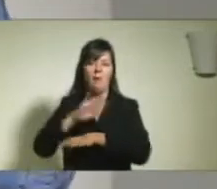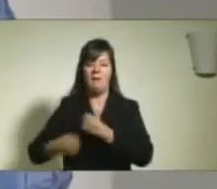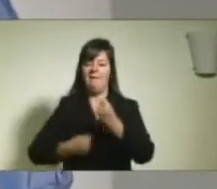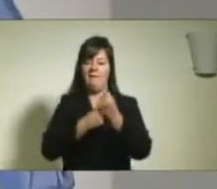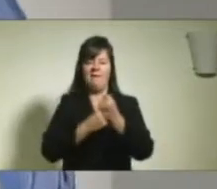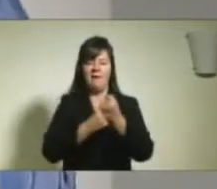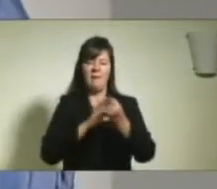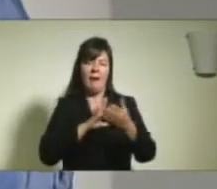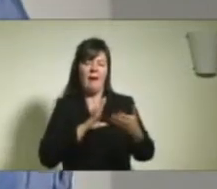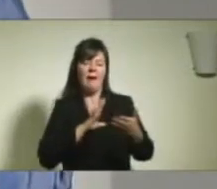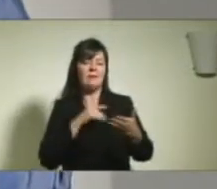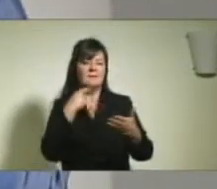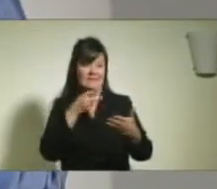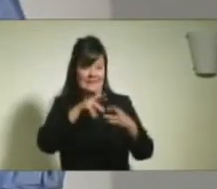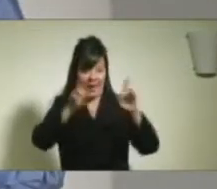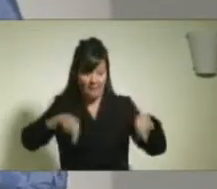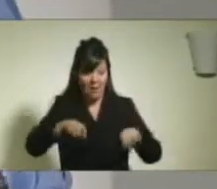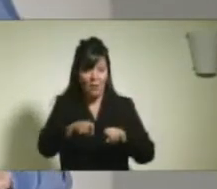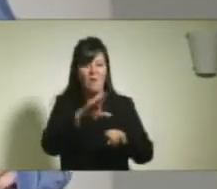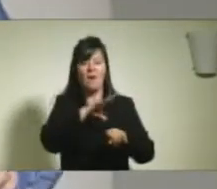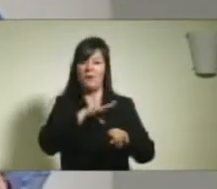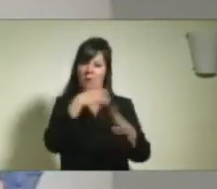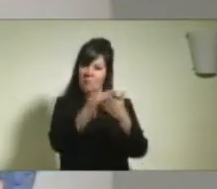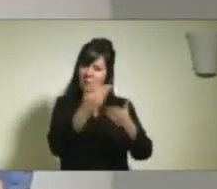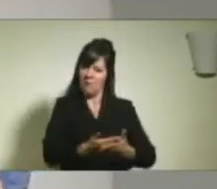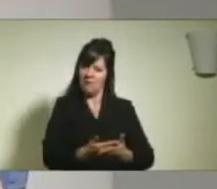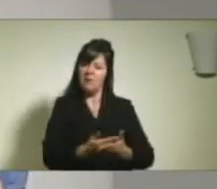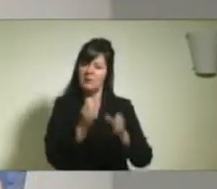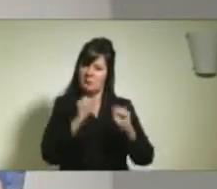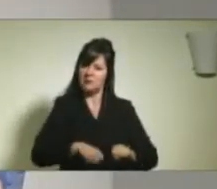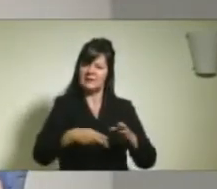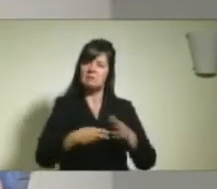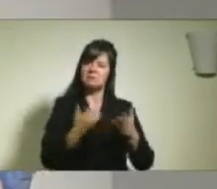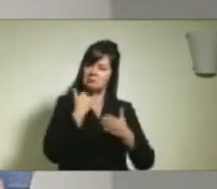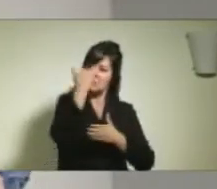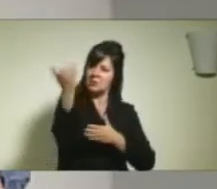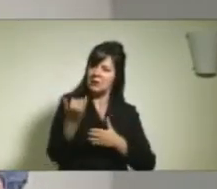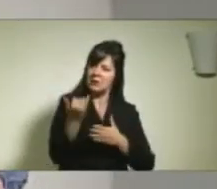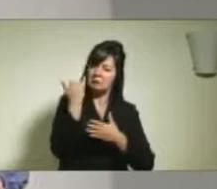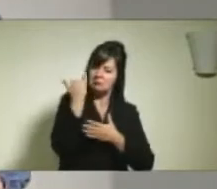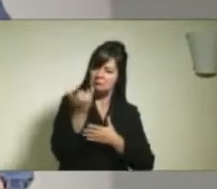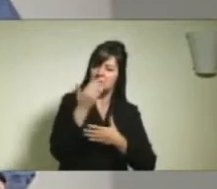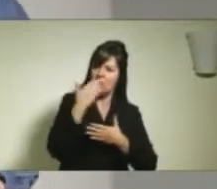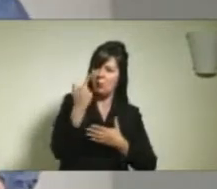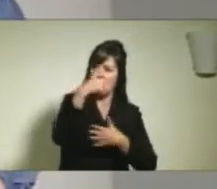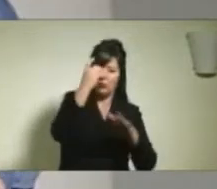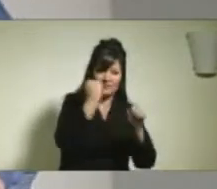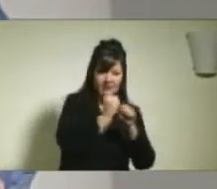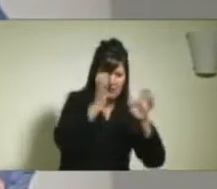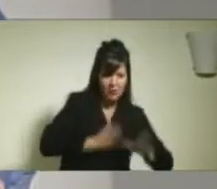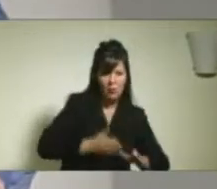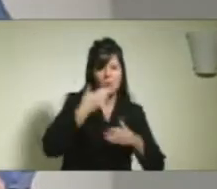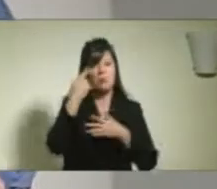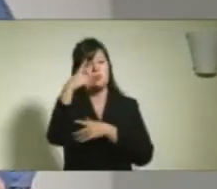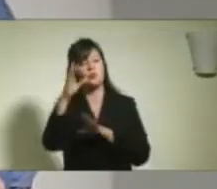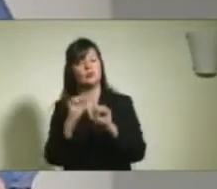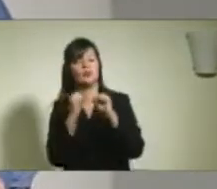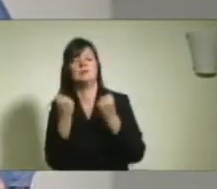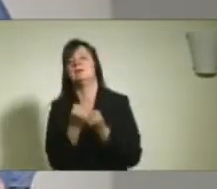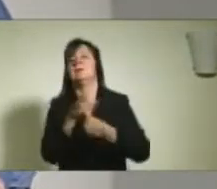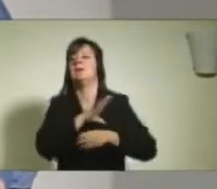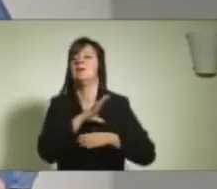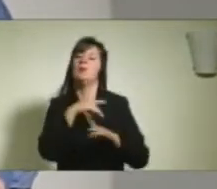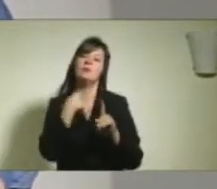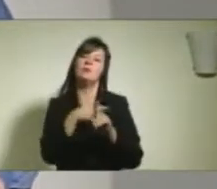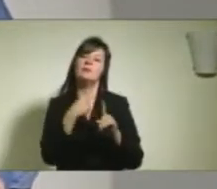qu'il existe des solutions de rechange qui sont bonnes pour les travailleurs et bonnes pour la société. Nous allons également nous attaquer